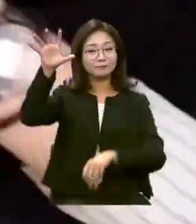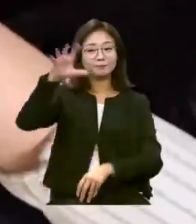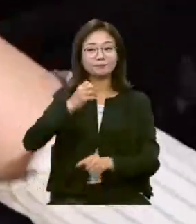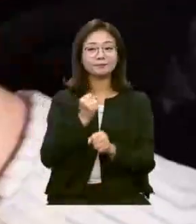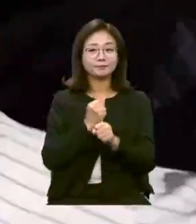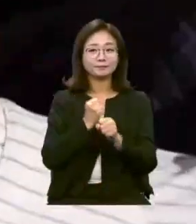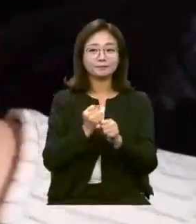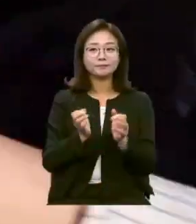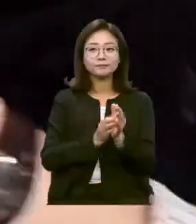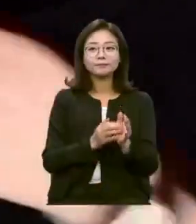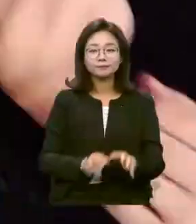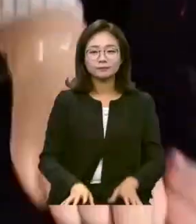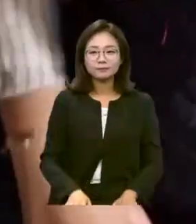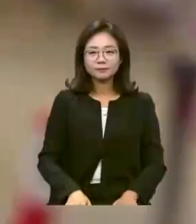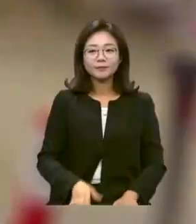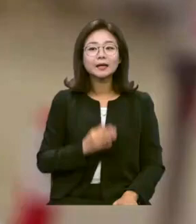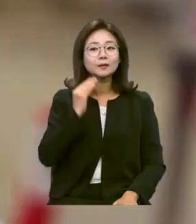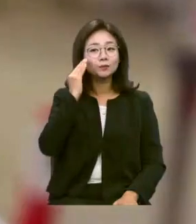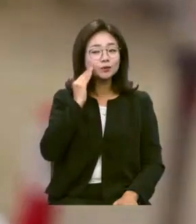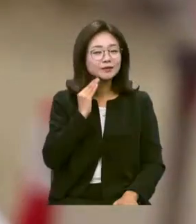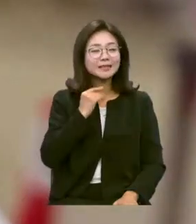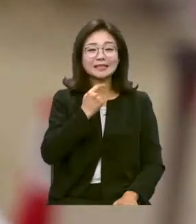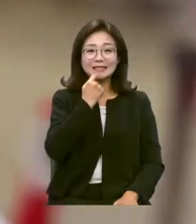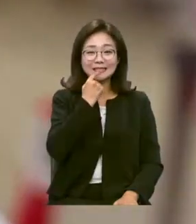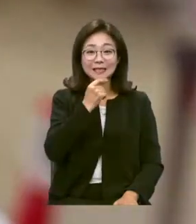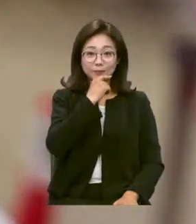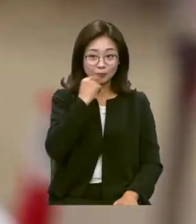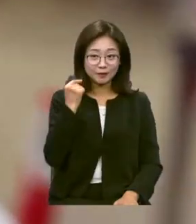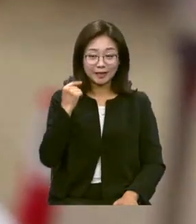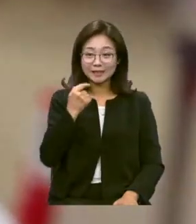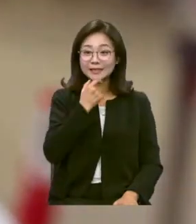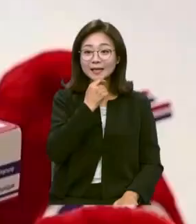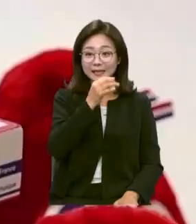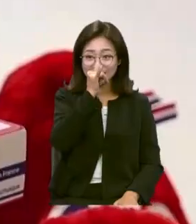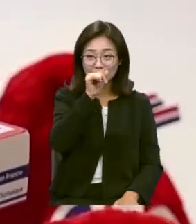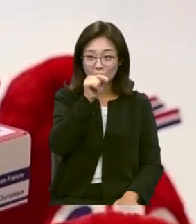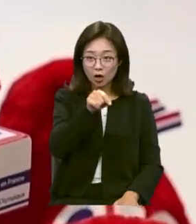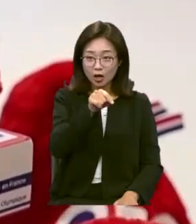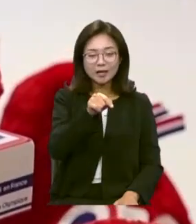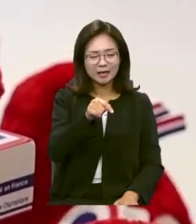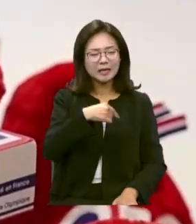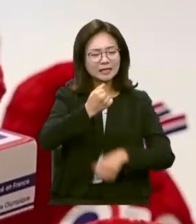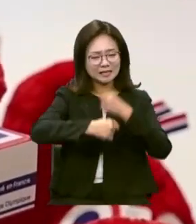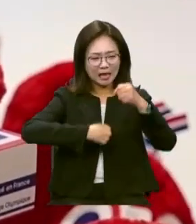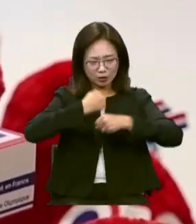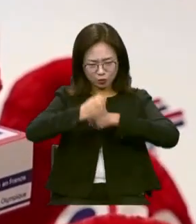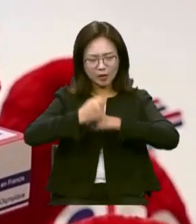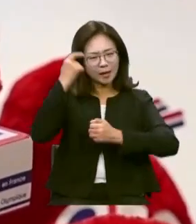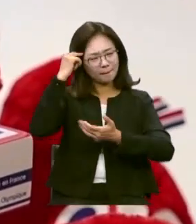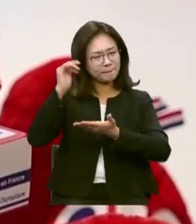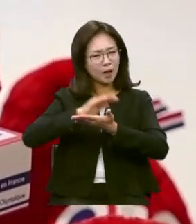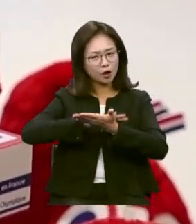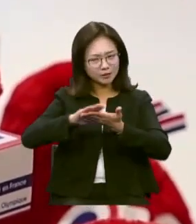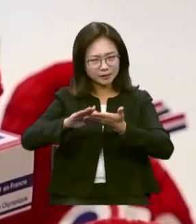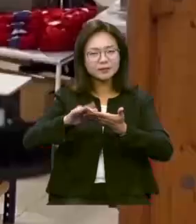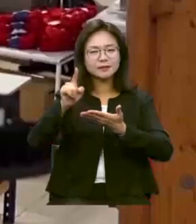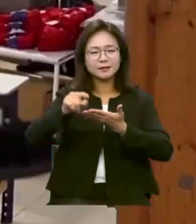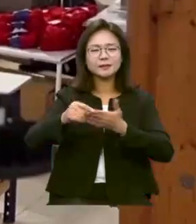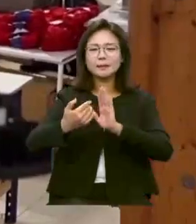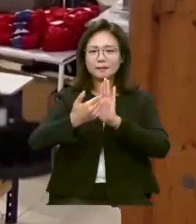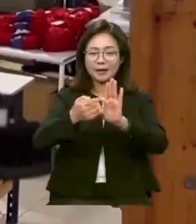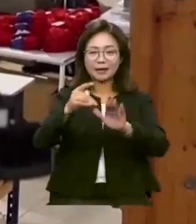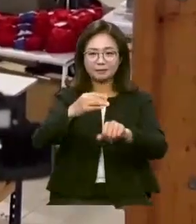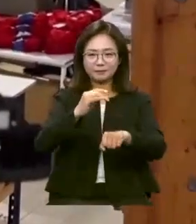겁니다. 역시 푸른색, 흰색, 붉은색으로 구성됐고 자유, 평등, 박애를 상징하는 프랑스 삼색기가